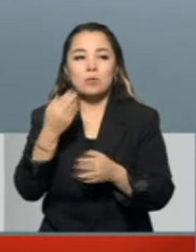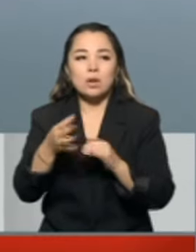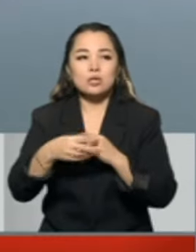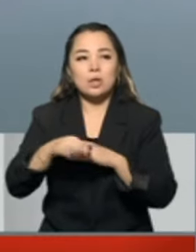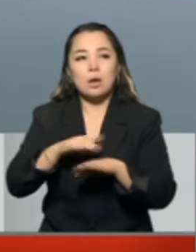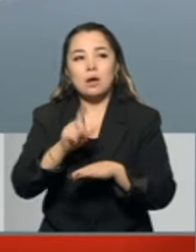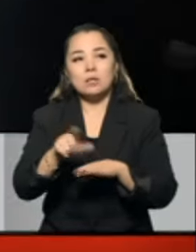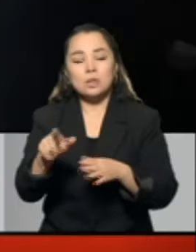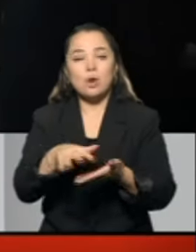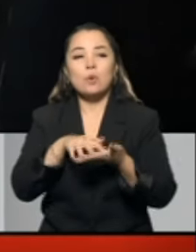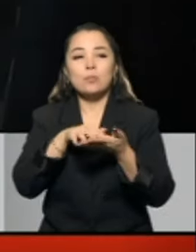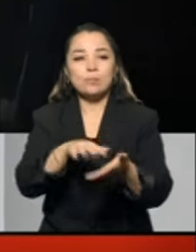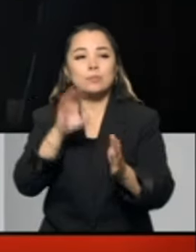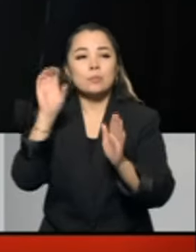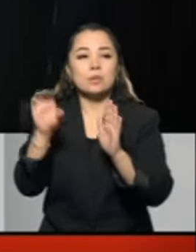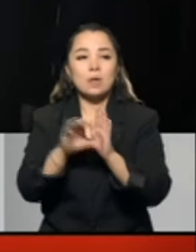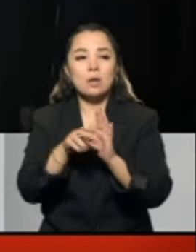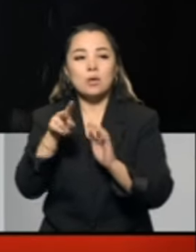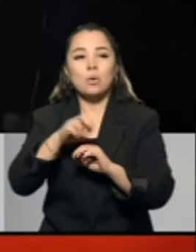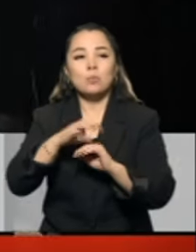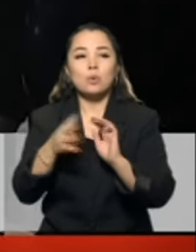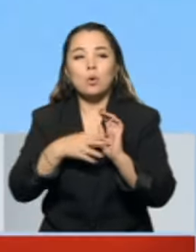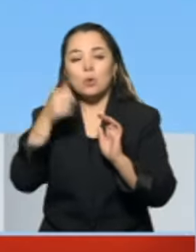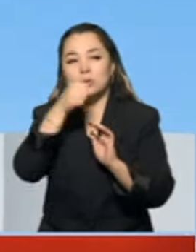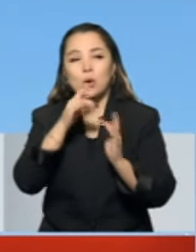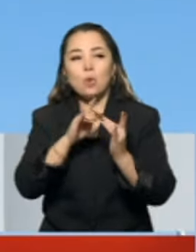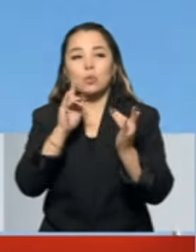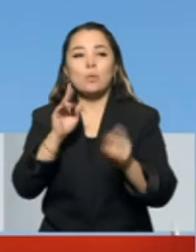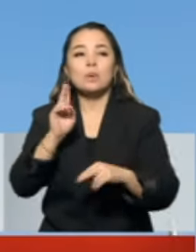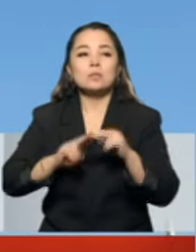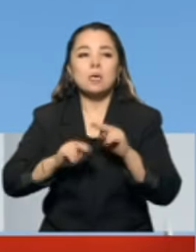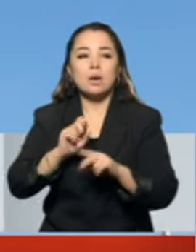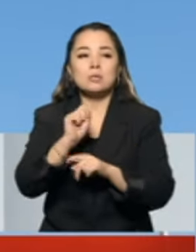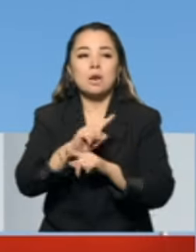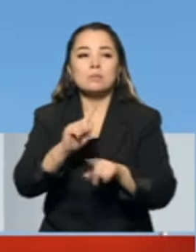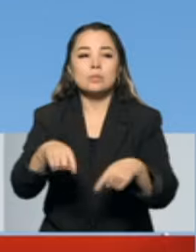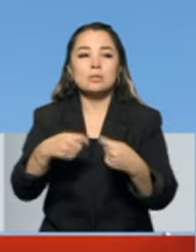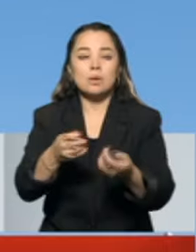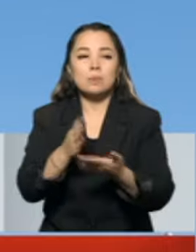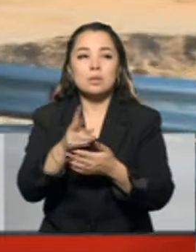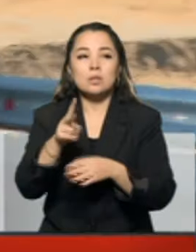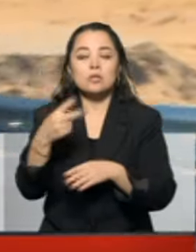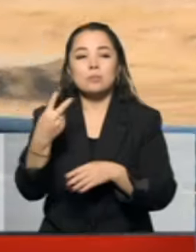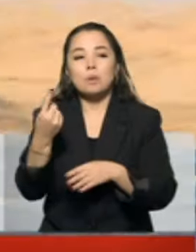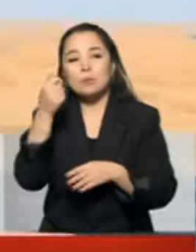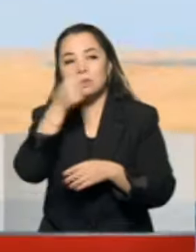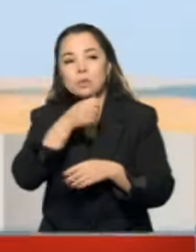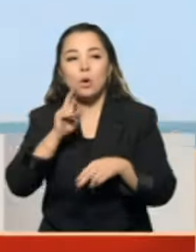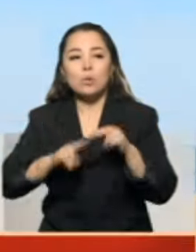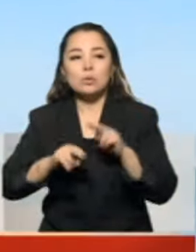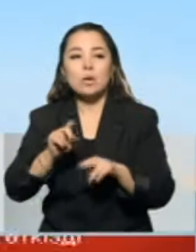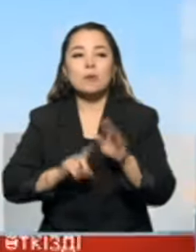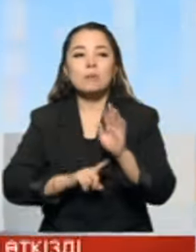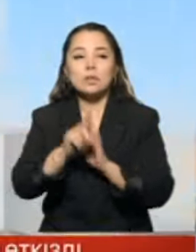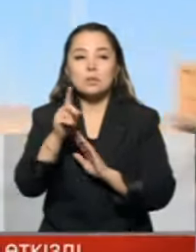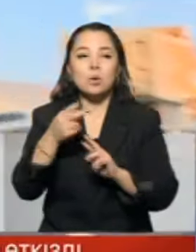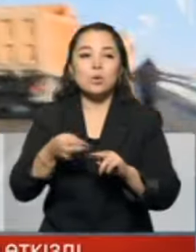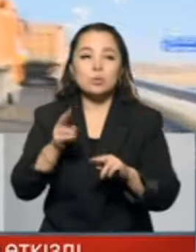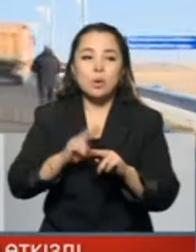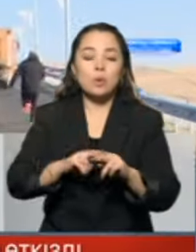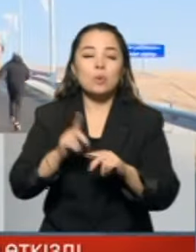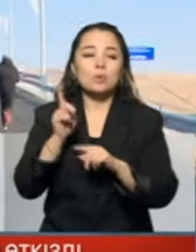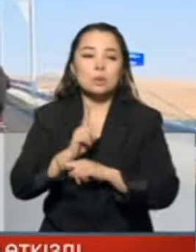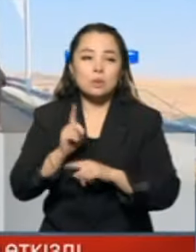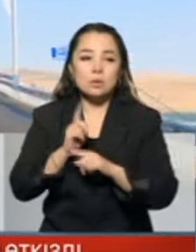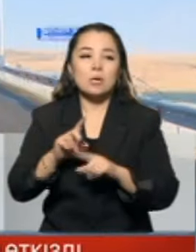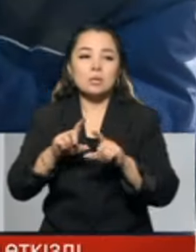жергілікті жұрттың өтінішіне құлақ асып, 2019 жылы көпір салуға тапсырма берген еді. 2021-де құрылыс басталды, сөйтіп көптен